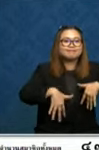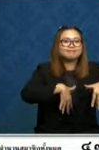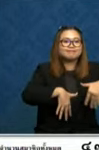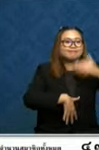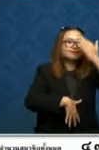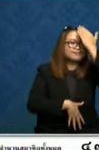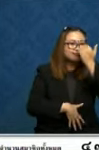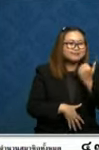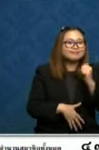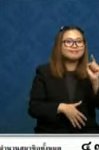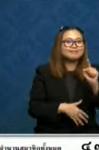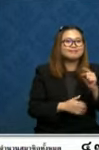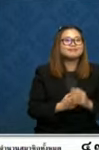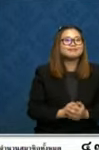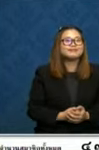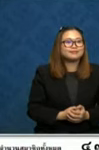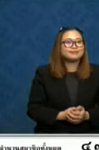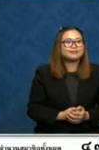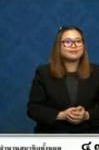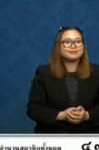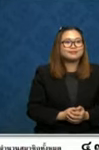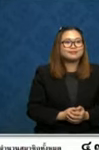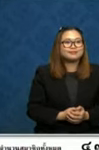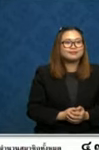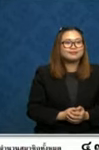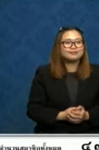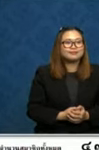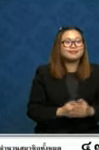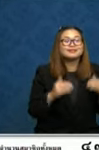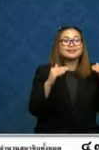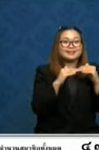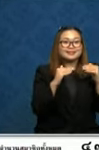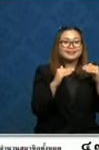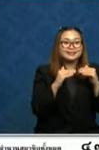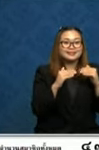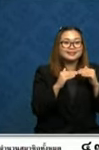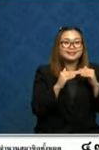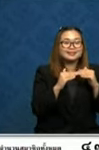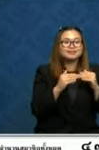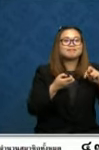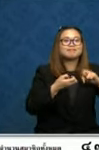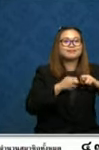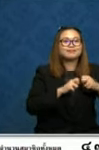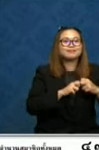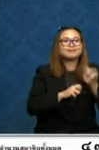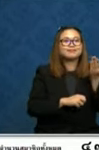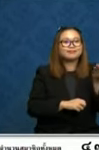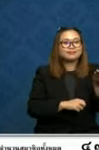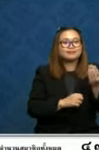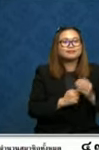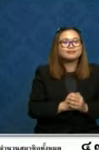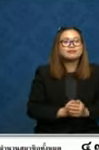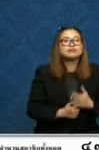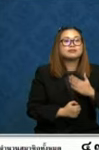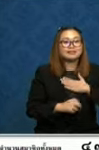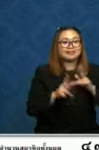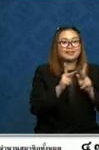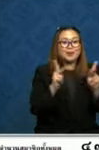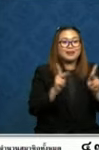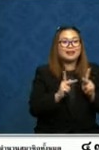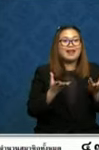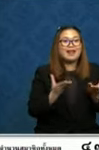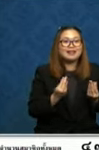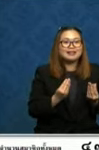ครับการโต้แย้งสิทธิ์เป็นเรื่องที่มีปัญหามากที่สุดนะครับผมอยู่ในกรรมาธิการที่ดินมีการร้